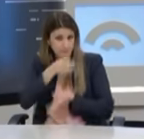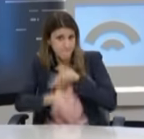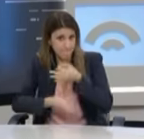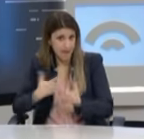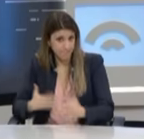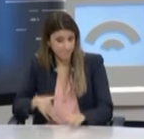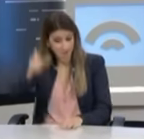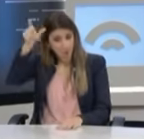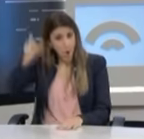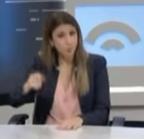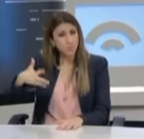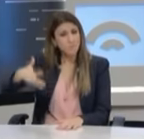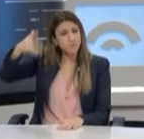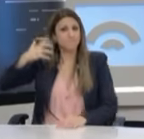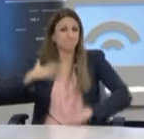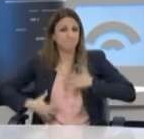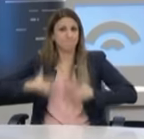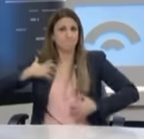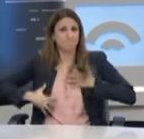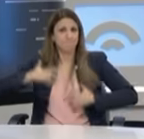Ο Κωνσταντίνος Μητσοτάκης είχε μια μεγάλη ανησυχία.